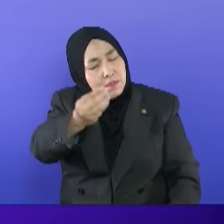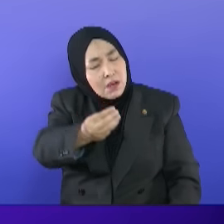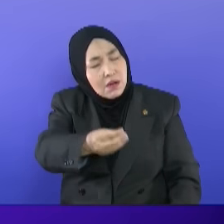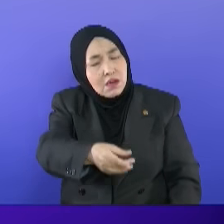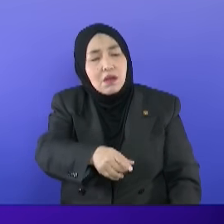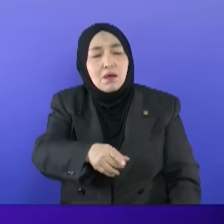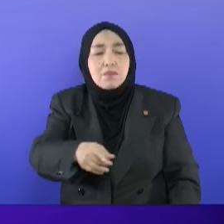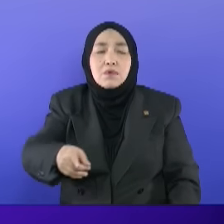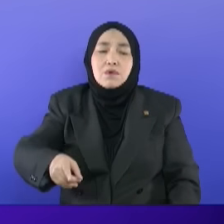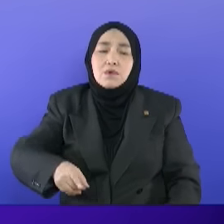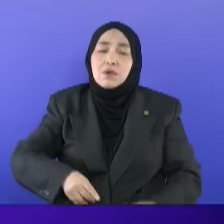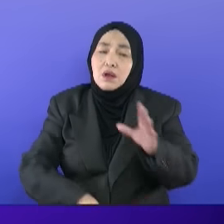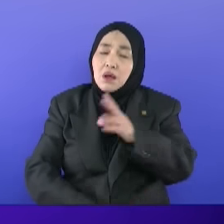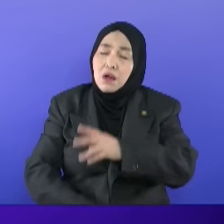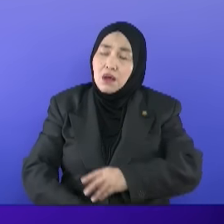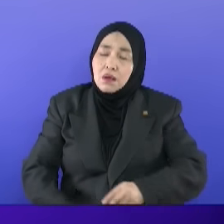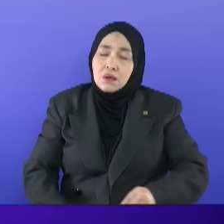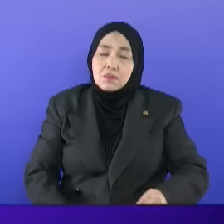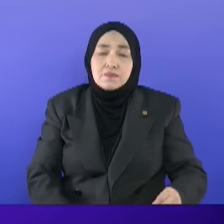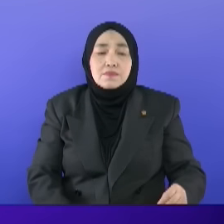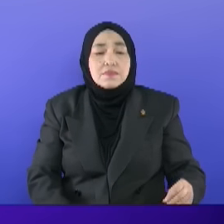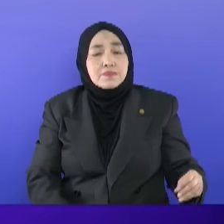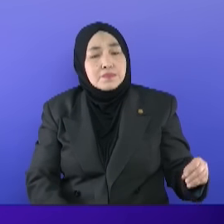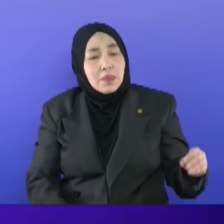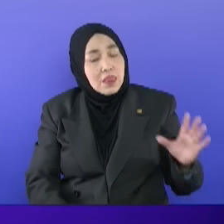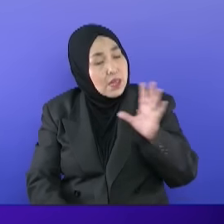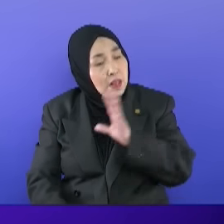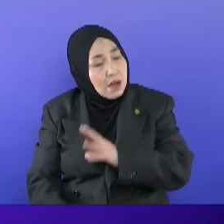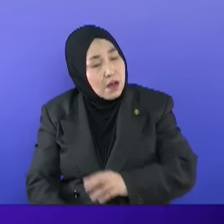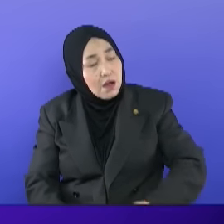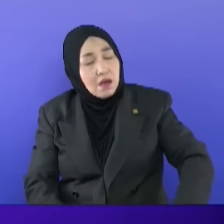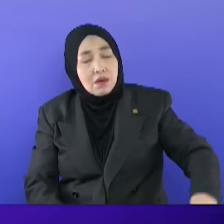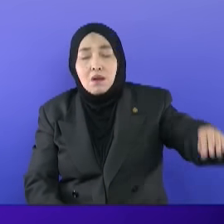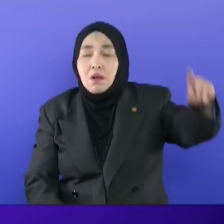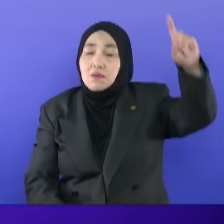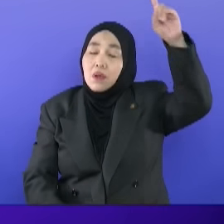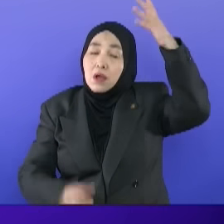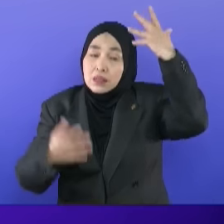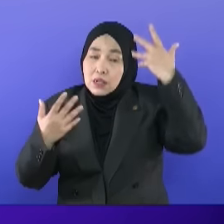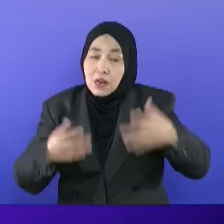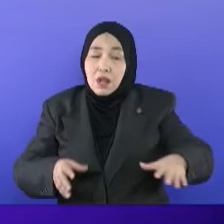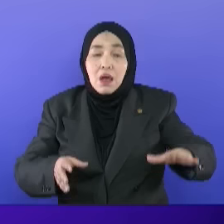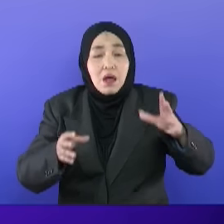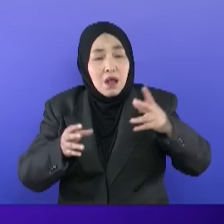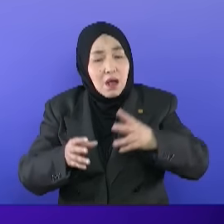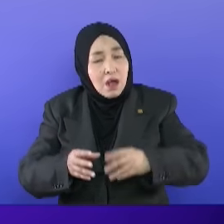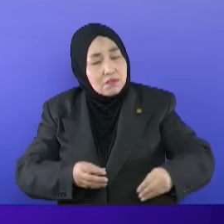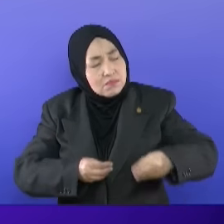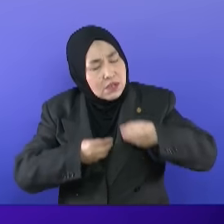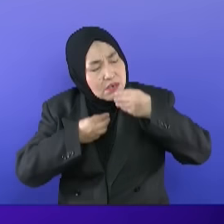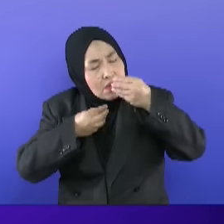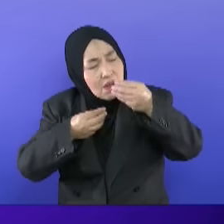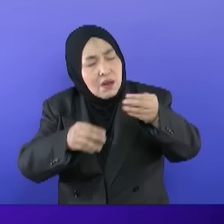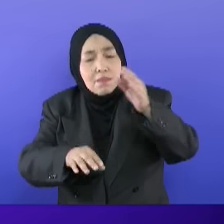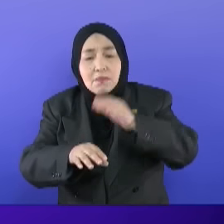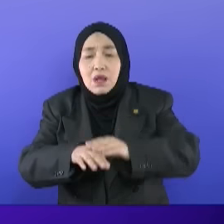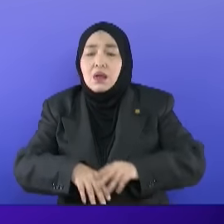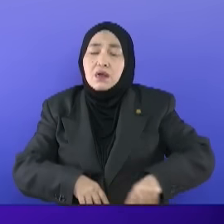an'amtu alaikum. Udkuru n'mati allati